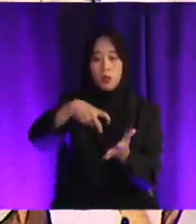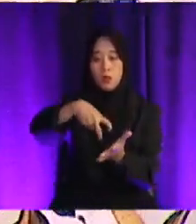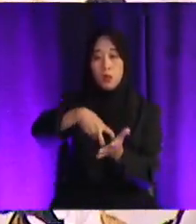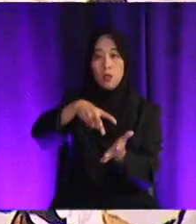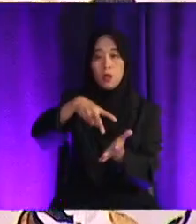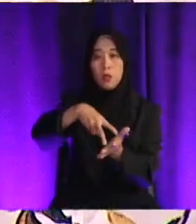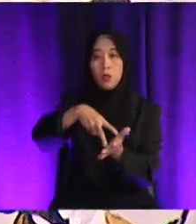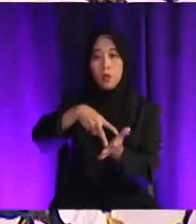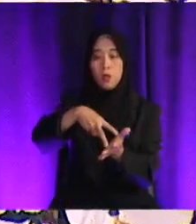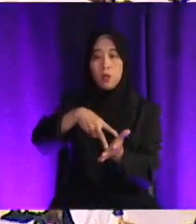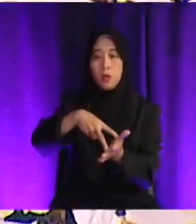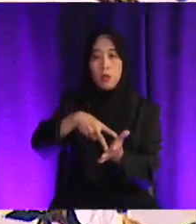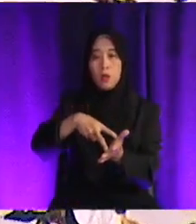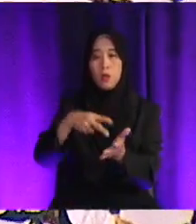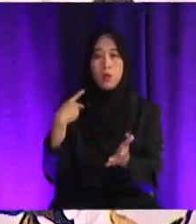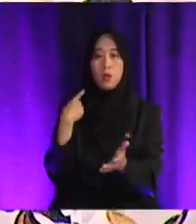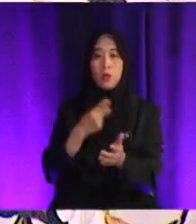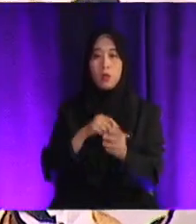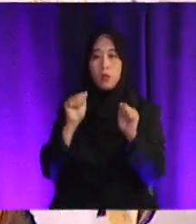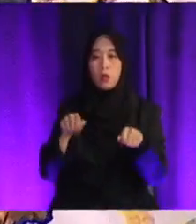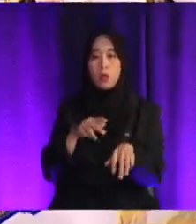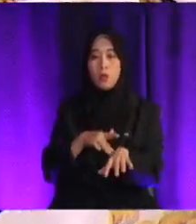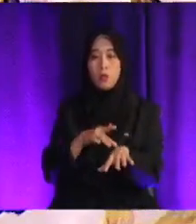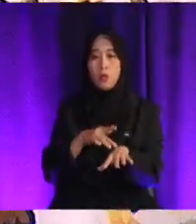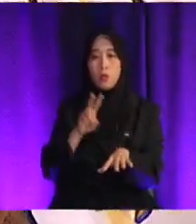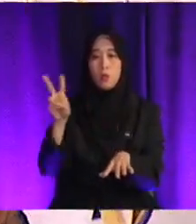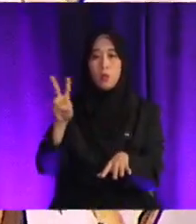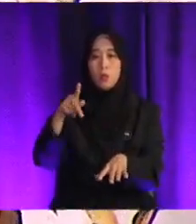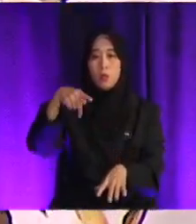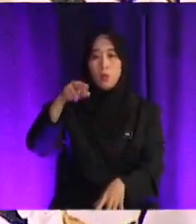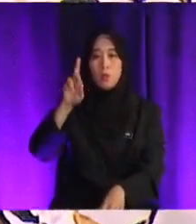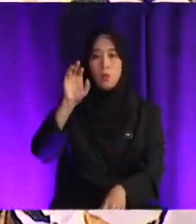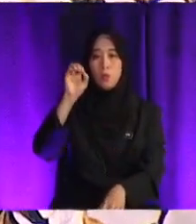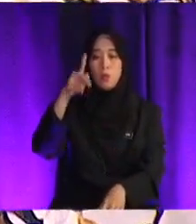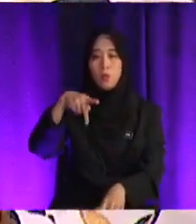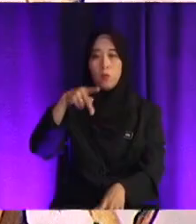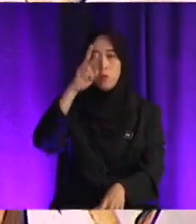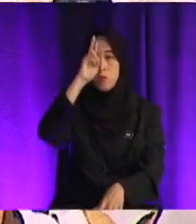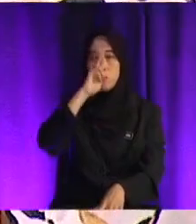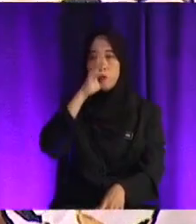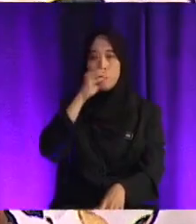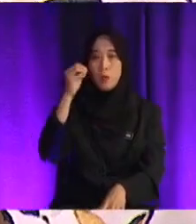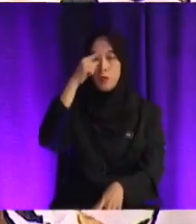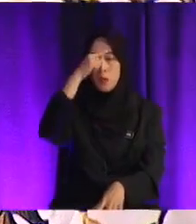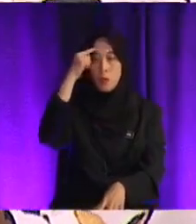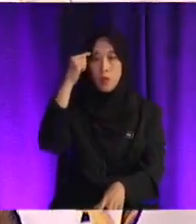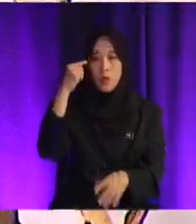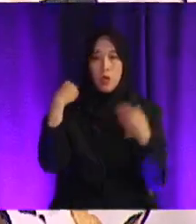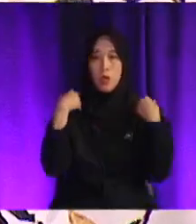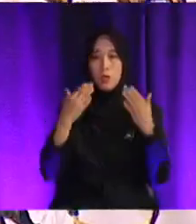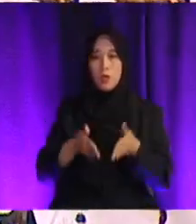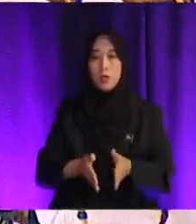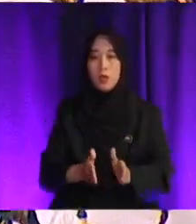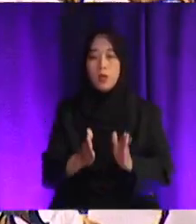Jadi dekat sinilah kita kena sentuhkan prop merah dengan prop hitam. Sebenarnya dia ada macam apa kita nak cakap jalan lah